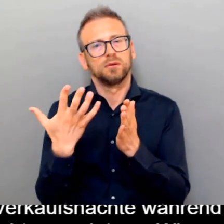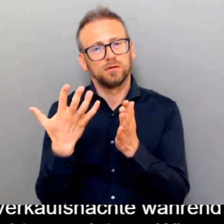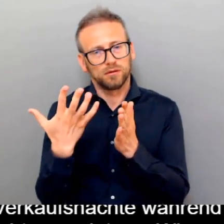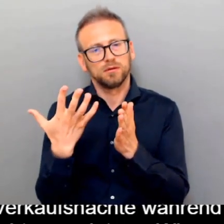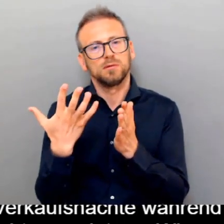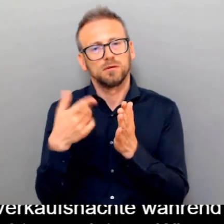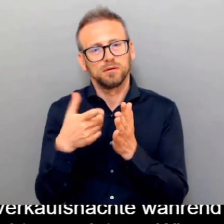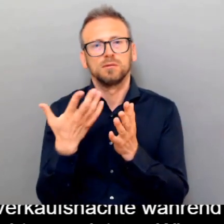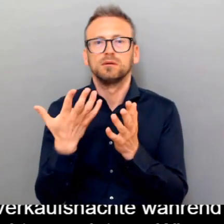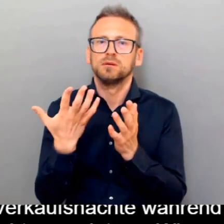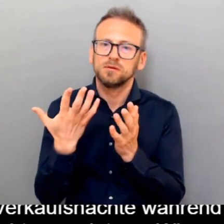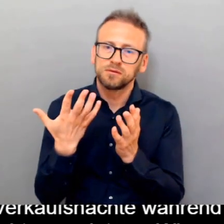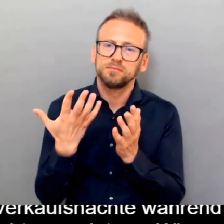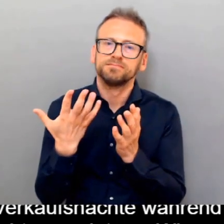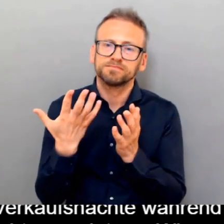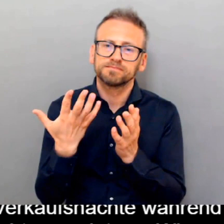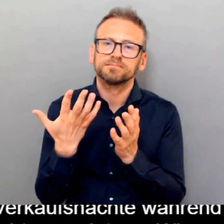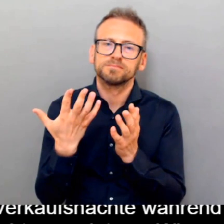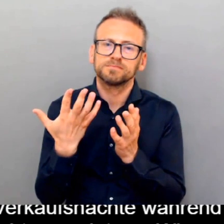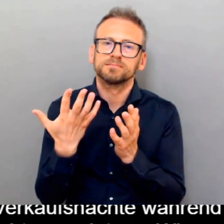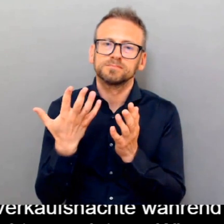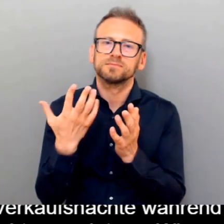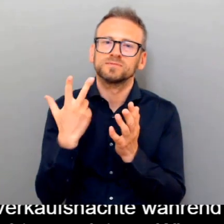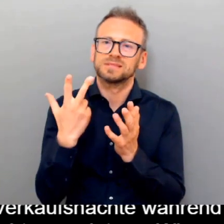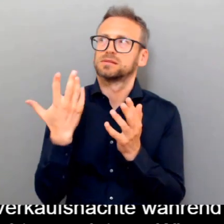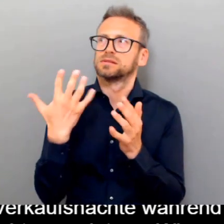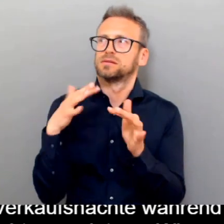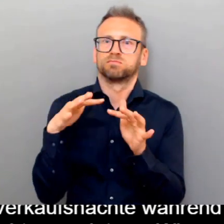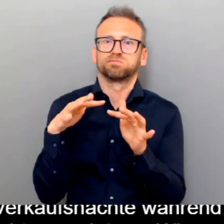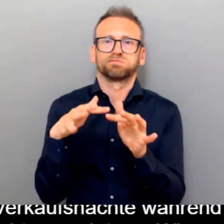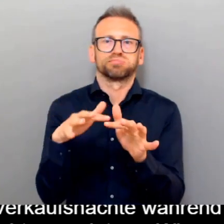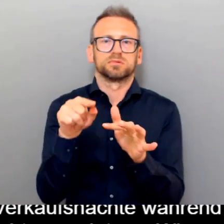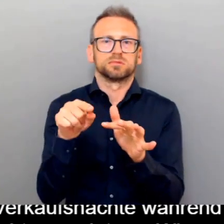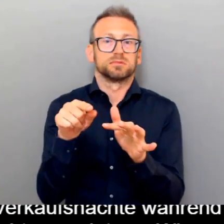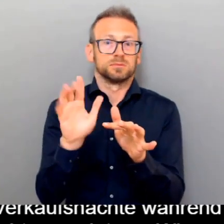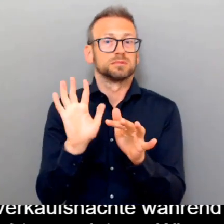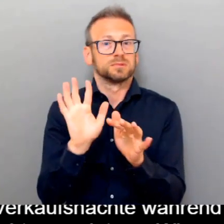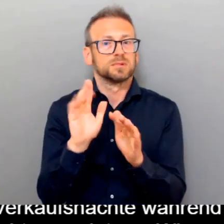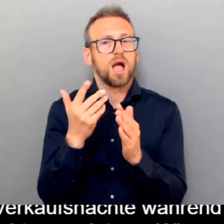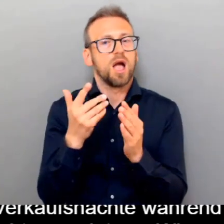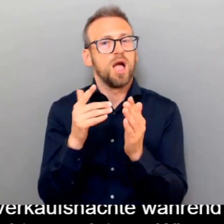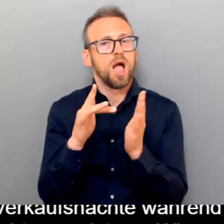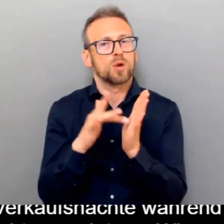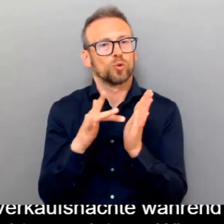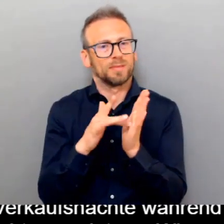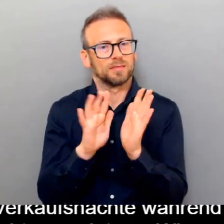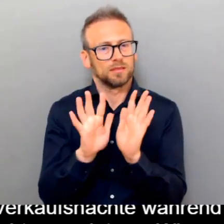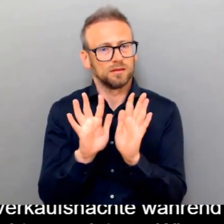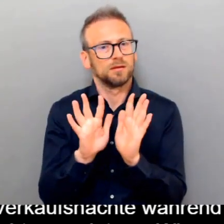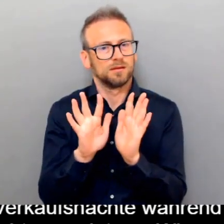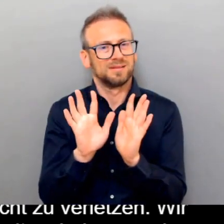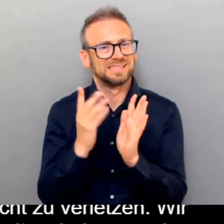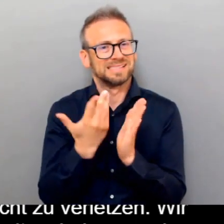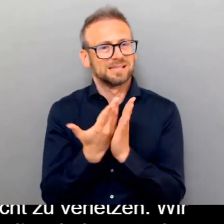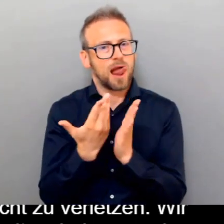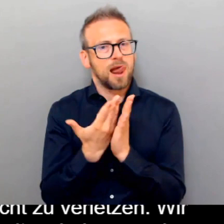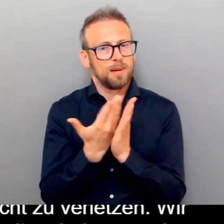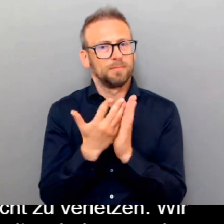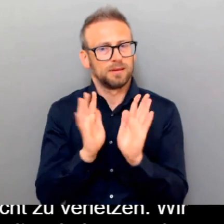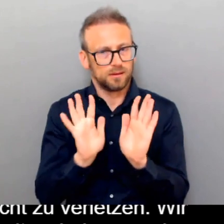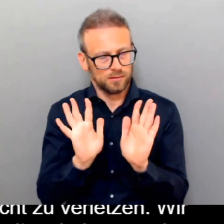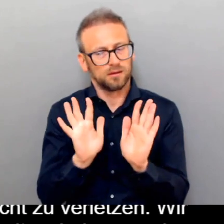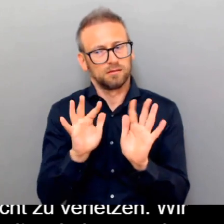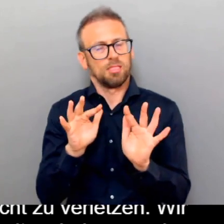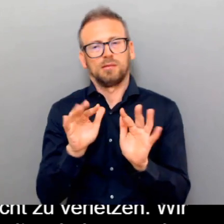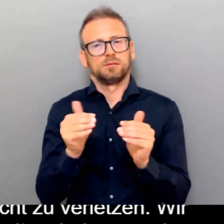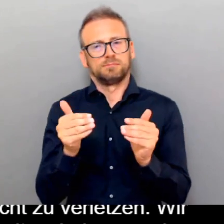wie segeln wir aus der Krise raus? Ist es hier nötig, die Sonntage zu öffnen, um die Leute wieder mehr zum Einkaufen